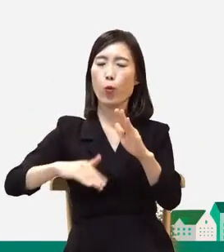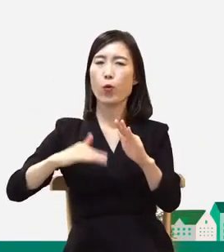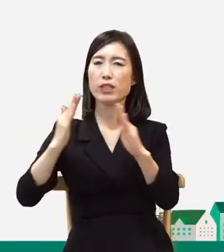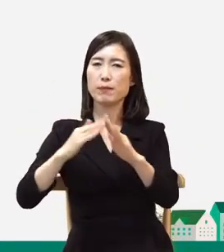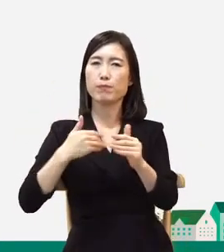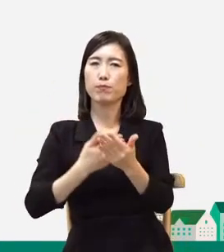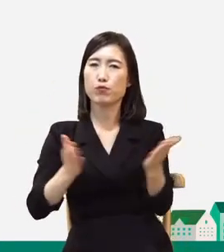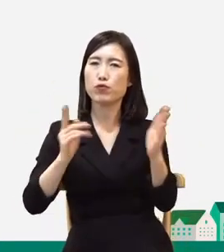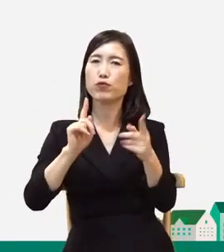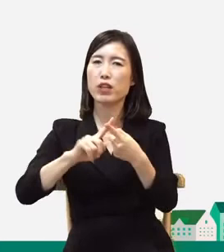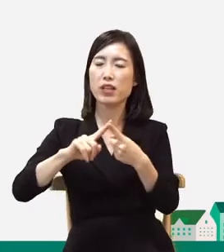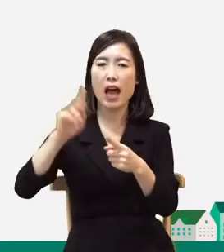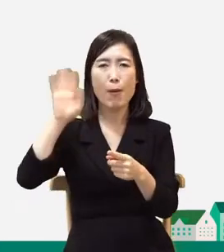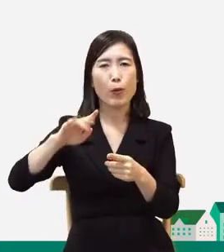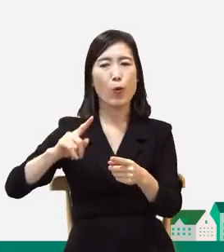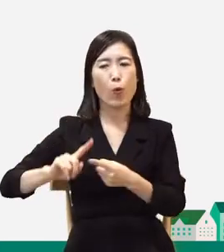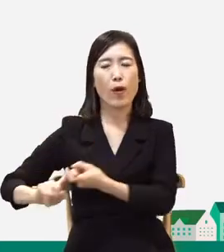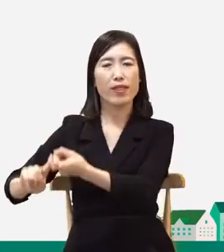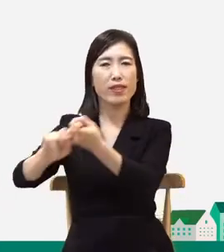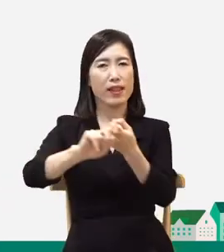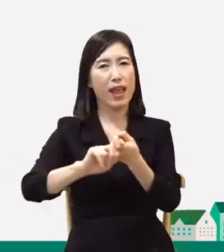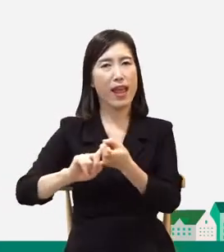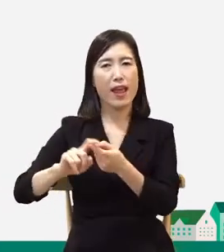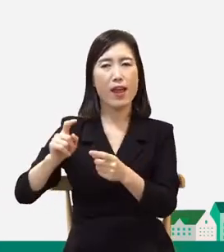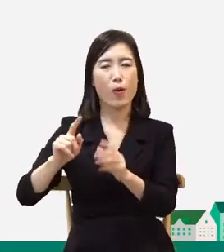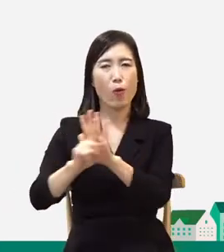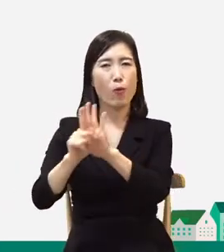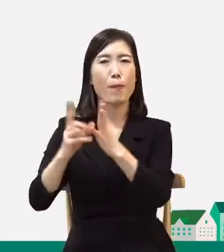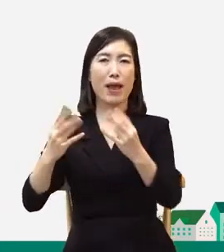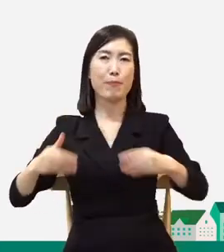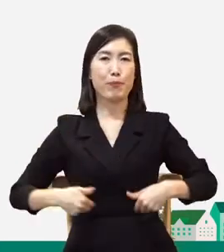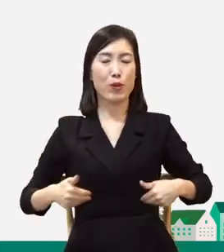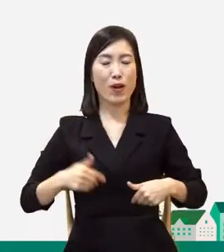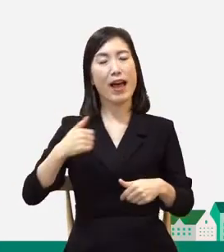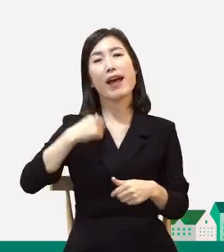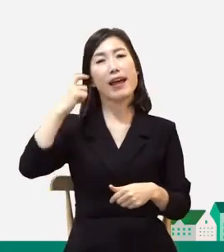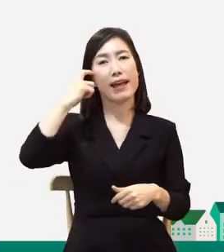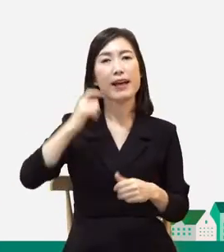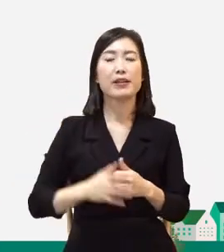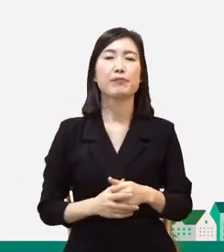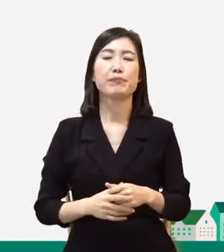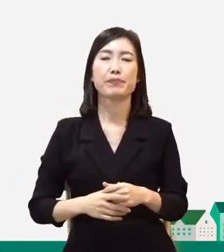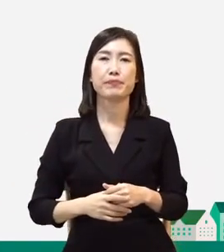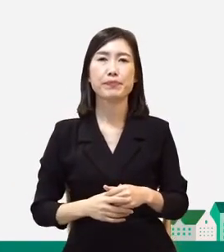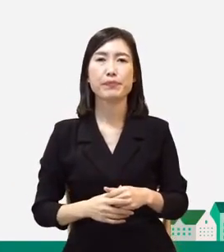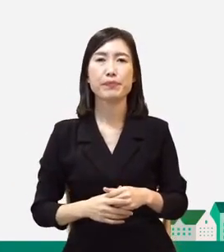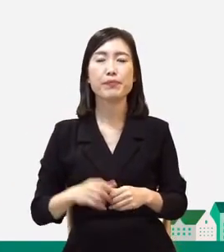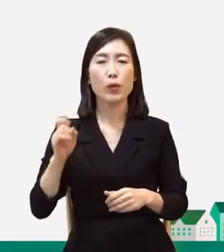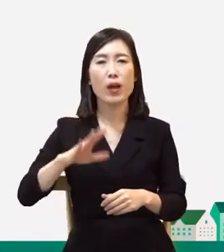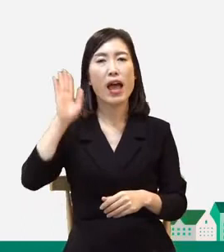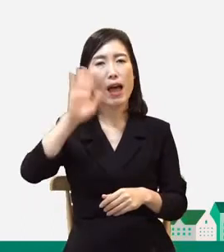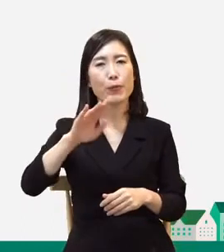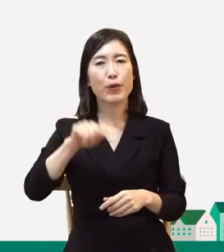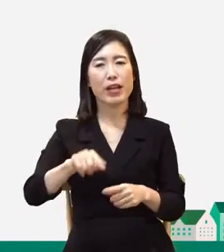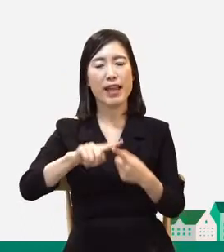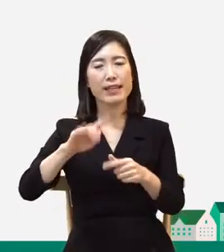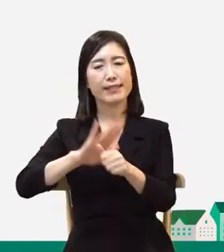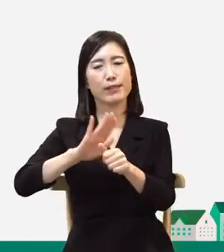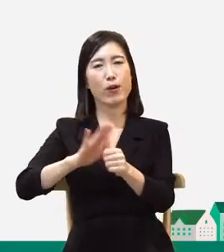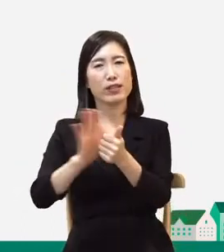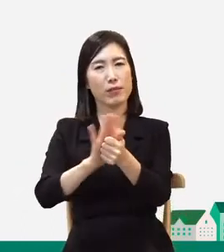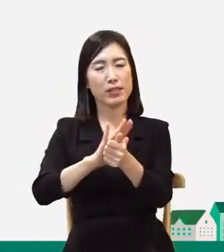네트워크나 관계망들을 좀 많이 확장시킬 필요가 있을 것 같고요. 그리고 엔젤세이븐에서 좀 전적으로 지원 서비스에 대한